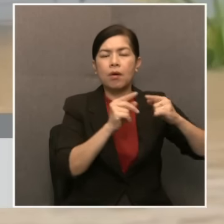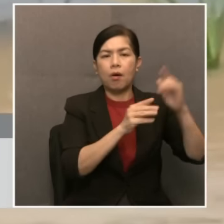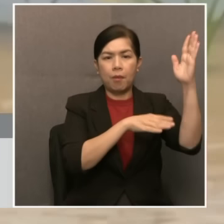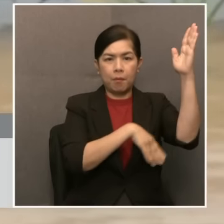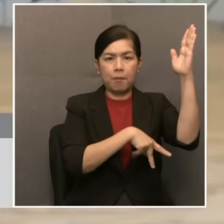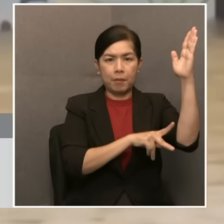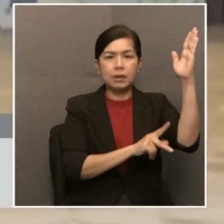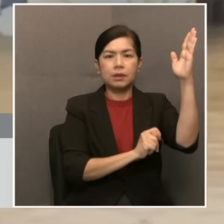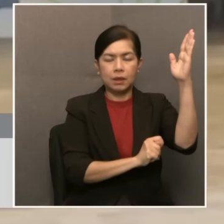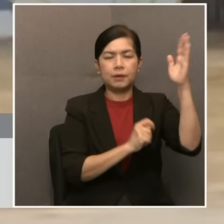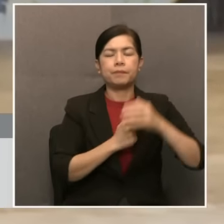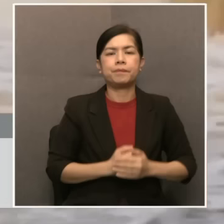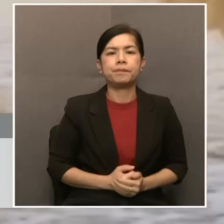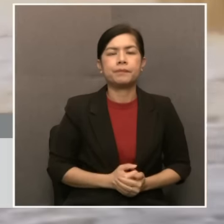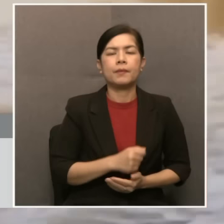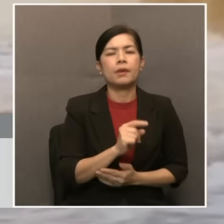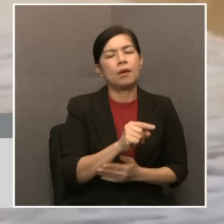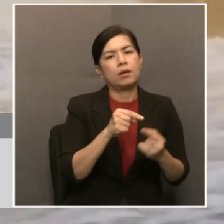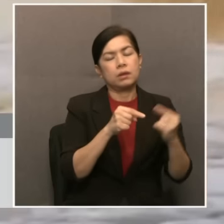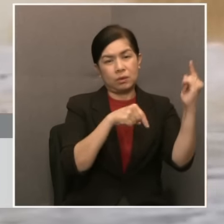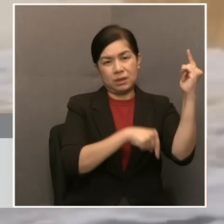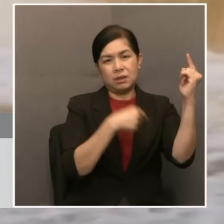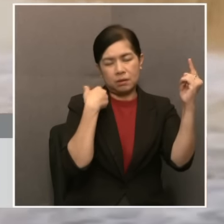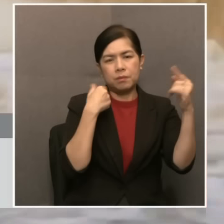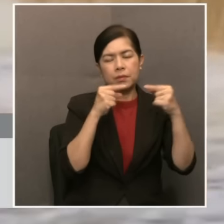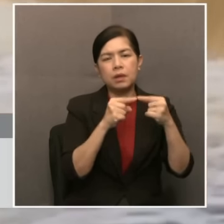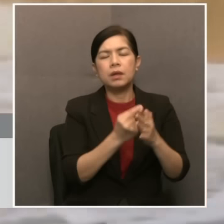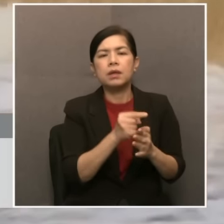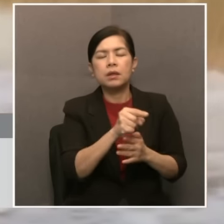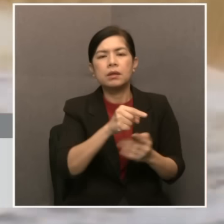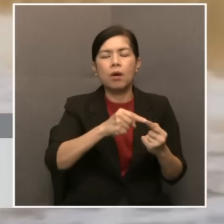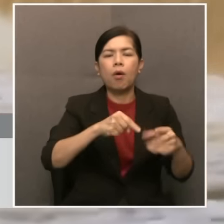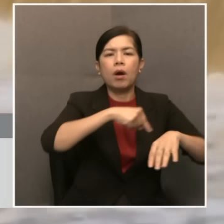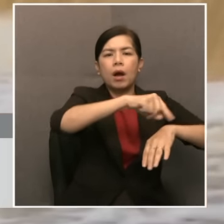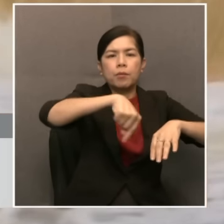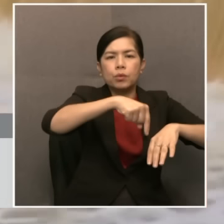าลนครยะลาซึ่งเป็นพื้นที่เศรษฐกิจของจังหวัดค่ะ